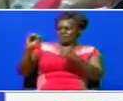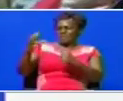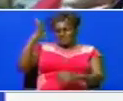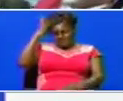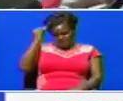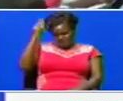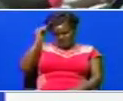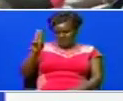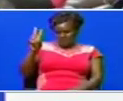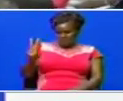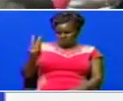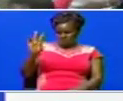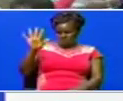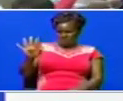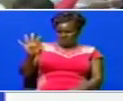Dida, 258,